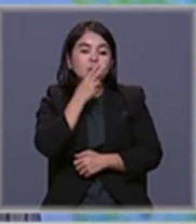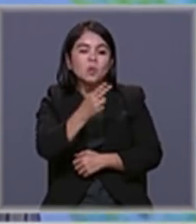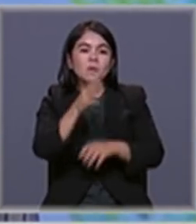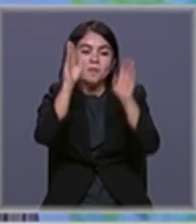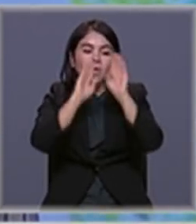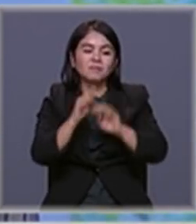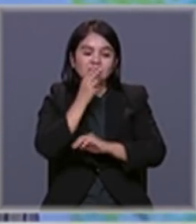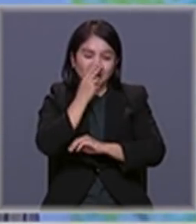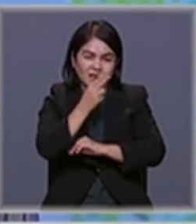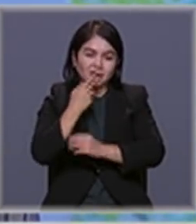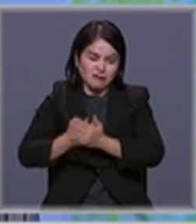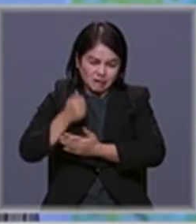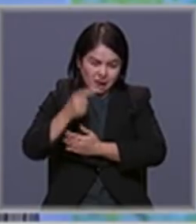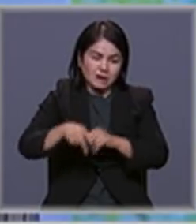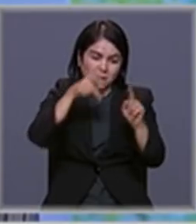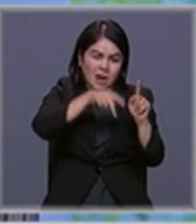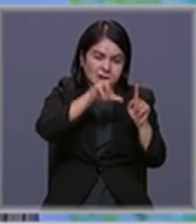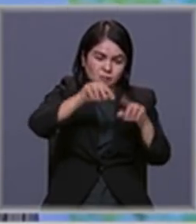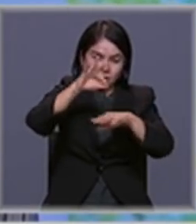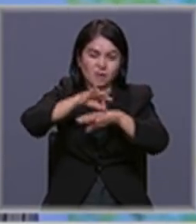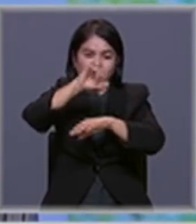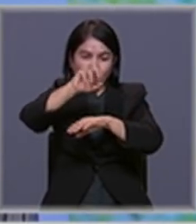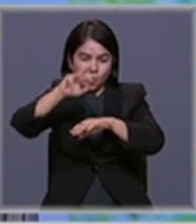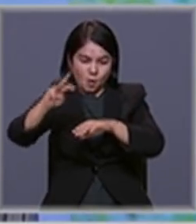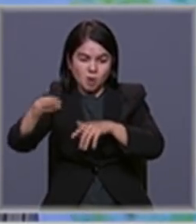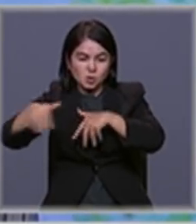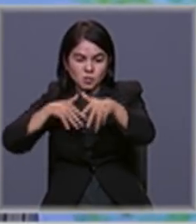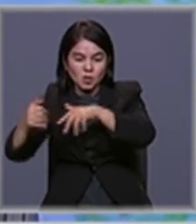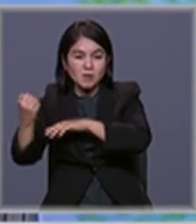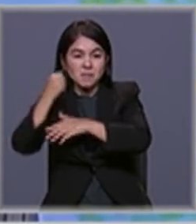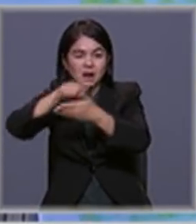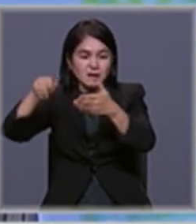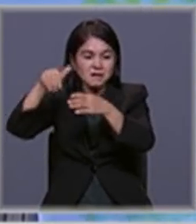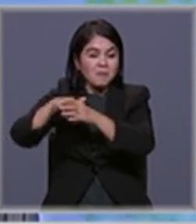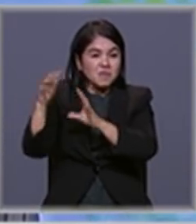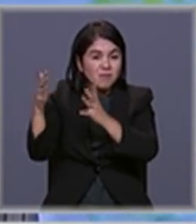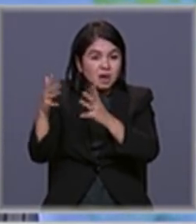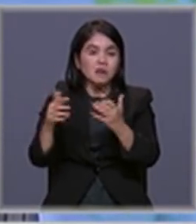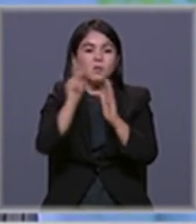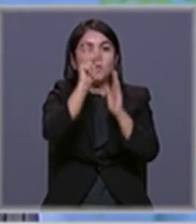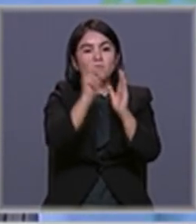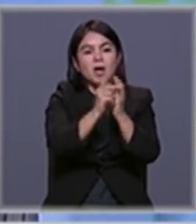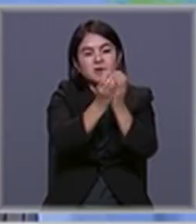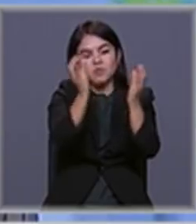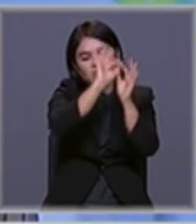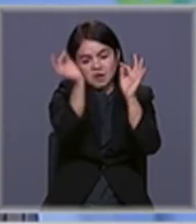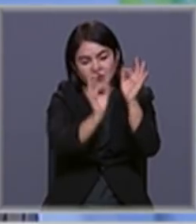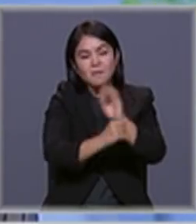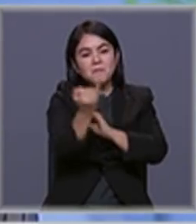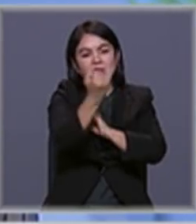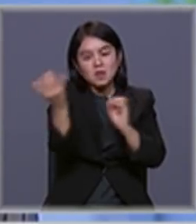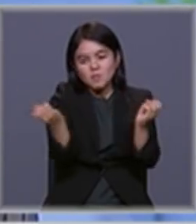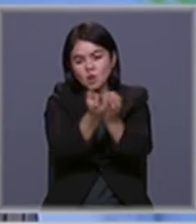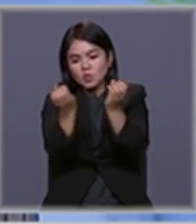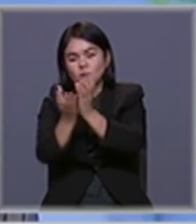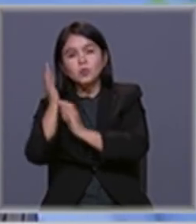ที่เราจะได้เห็นรัฐนูนบทเนี้ยมันเสื่อมเสื่อมจริงๆแล้วก็มันจะส่งผลไปถึงรัฐนูลระยะยาวด้วย